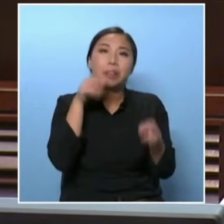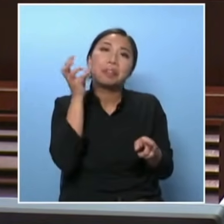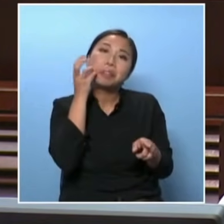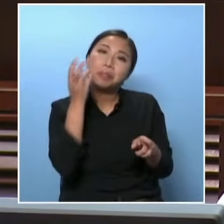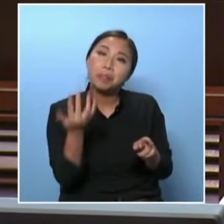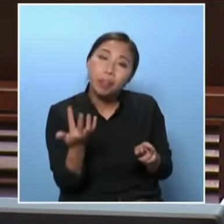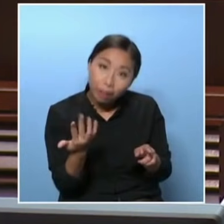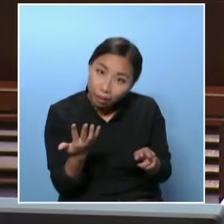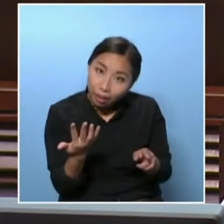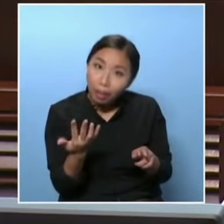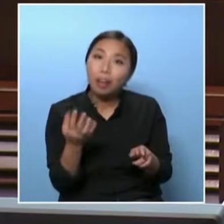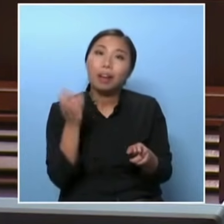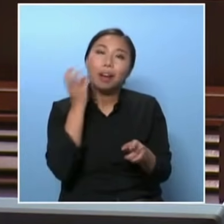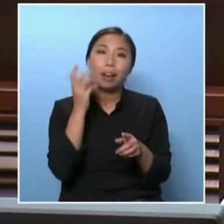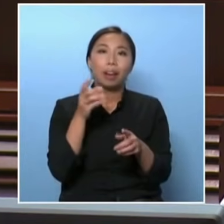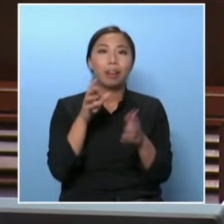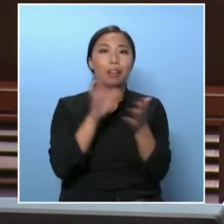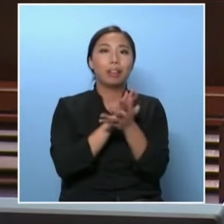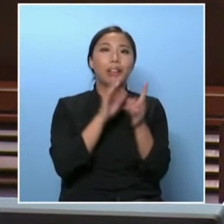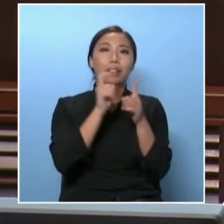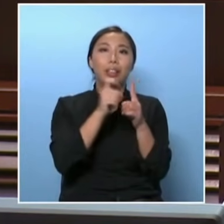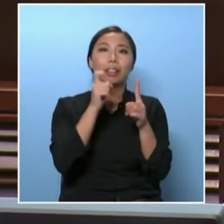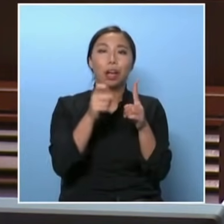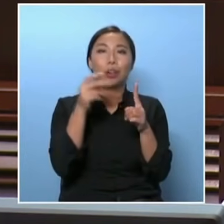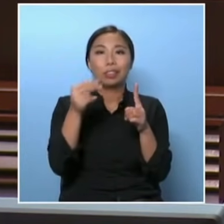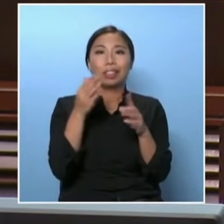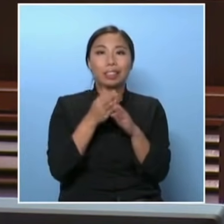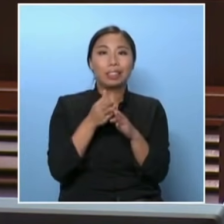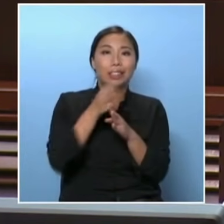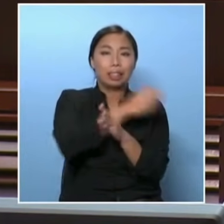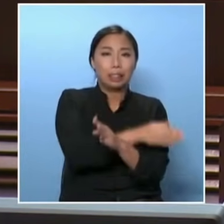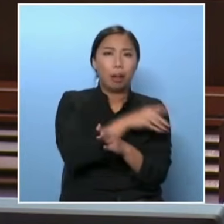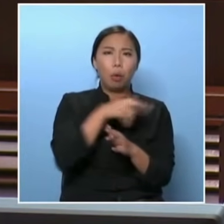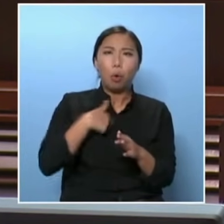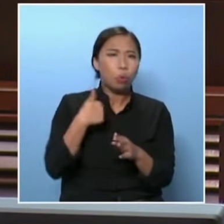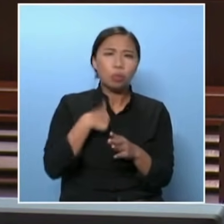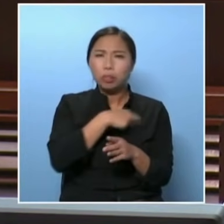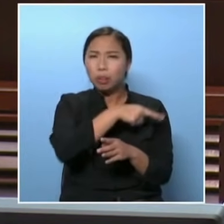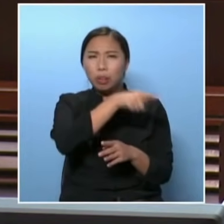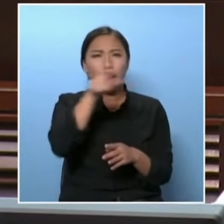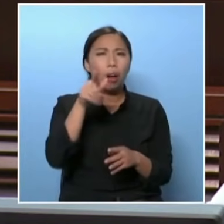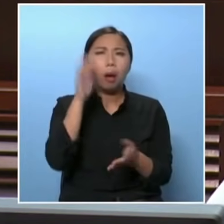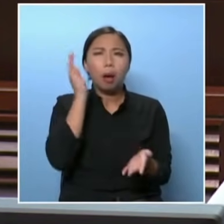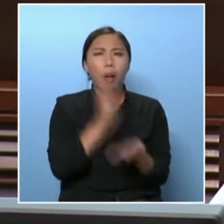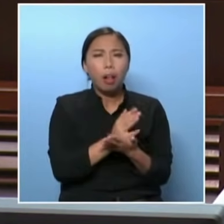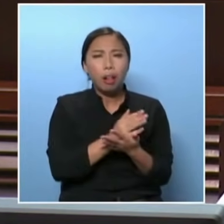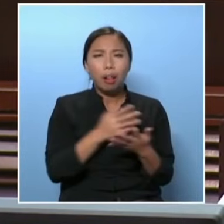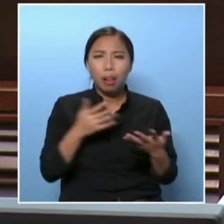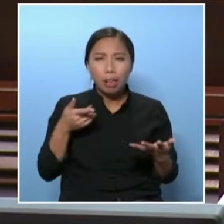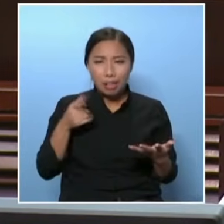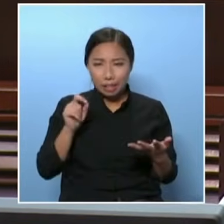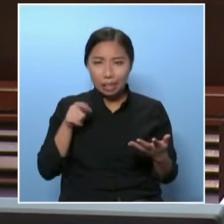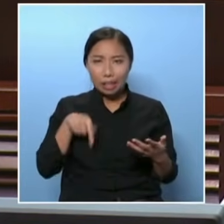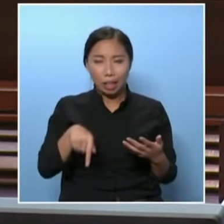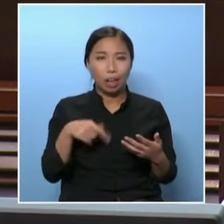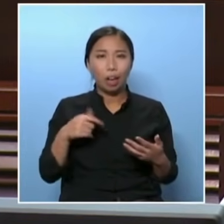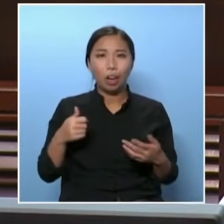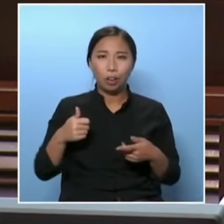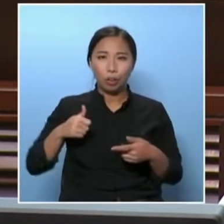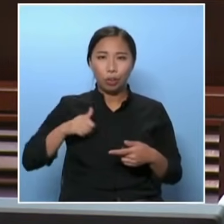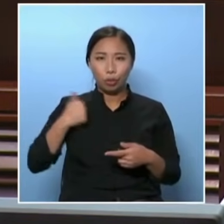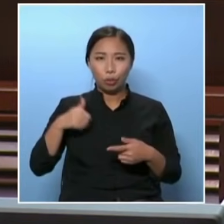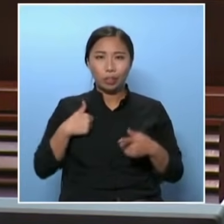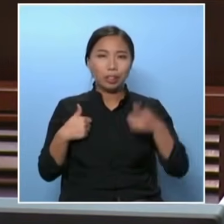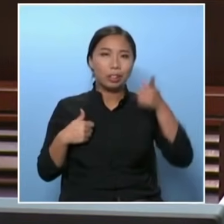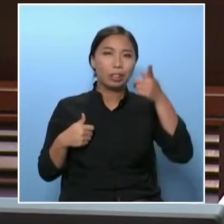咧。97年前我哋細個時候啲老師唔係咁嘅喎，我覺得老師喺學生面前講粗口完全唔可以